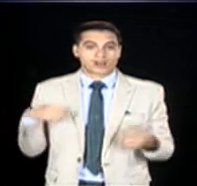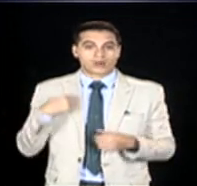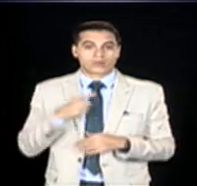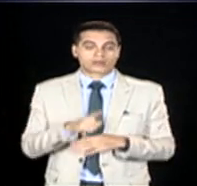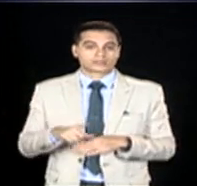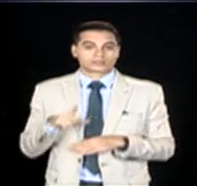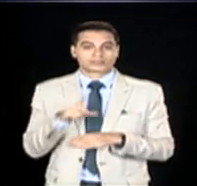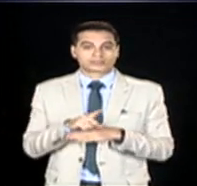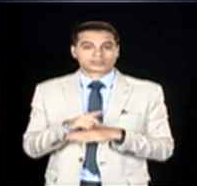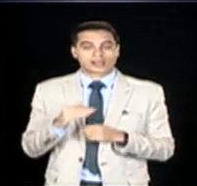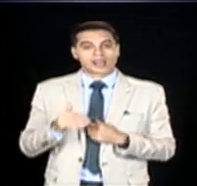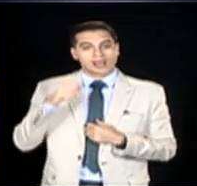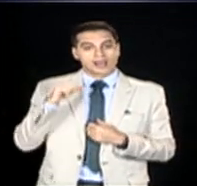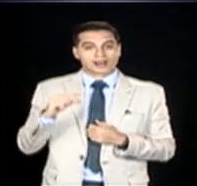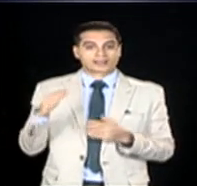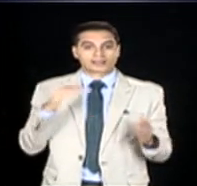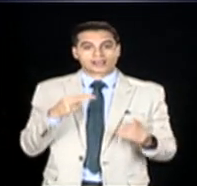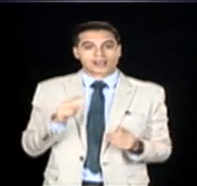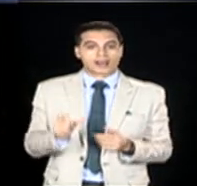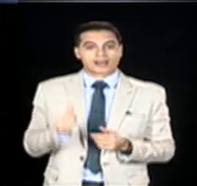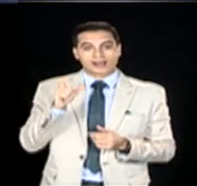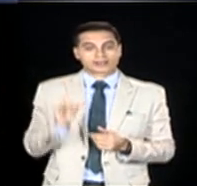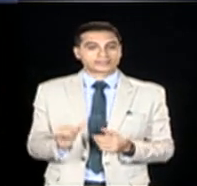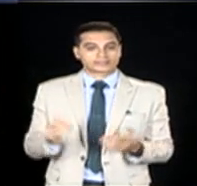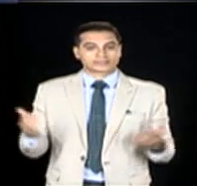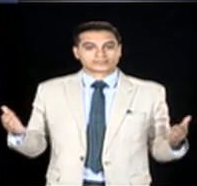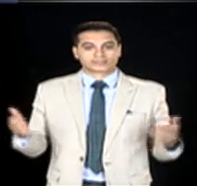الوزير السابق خالد العناني.